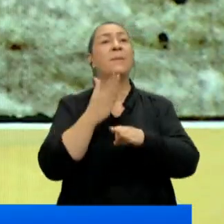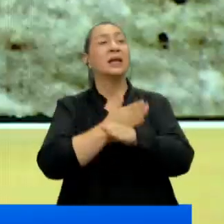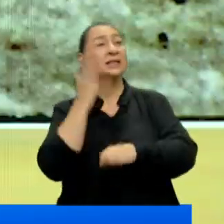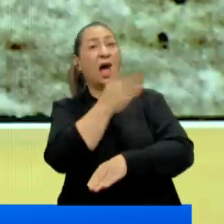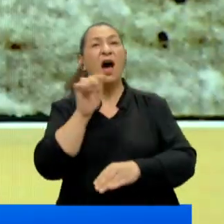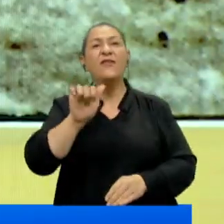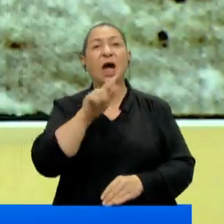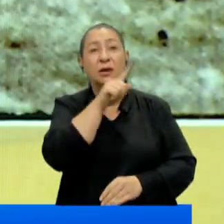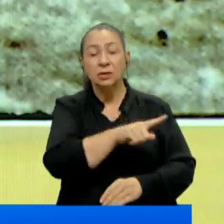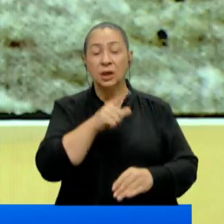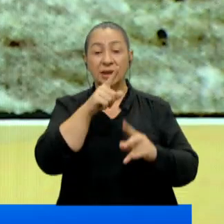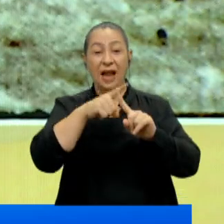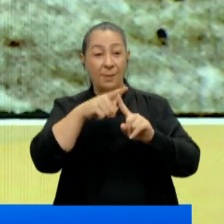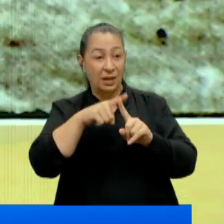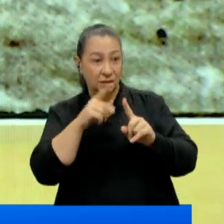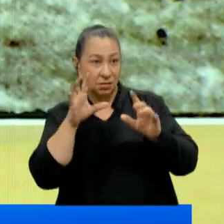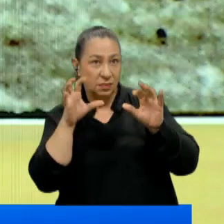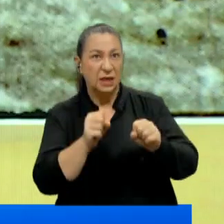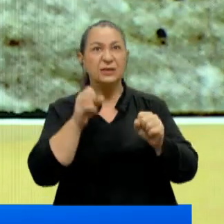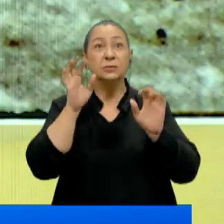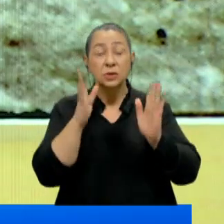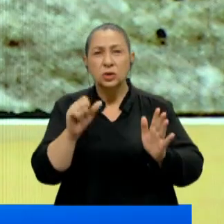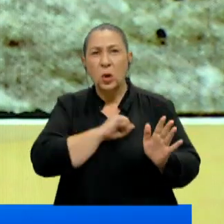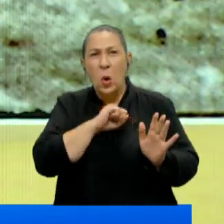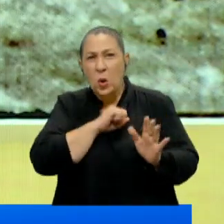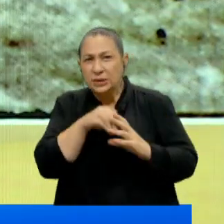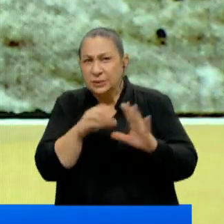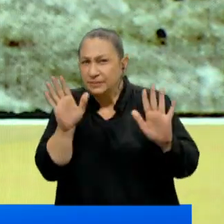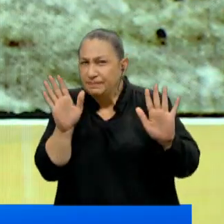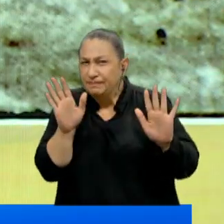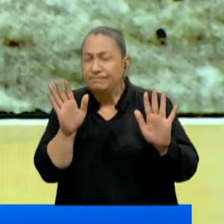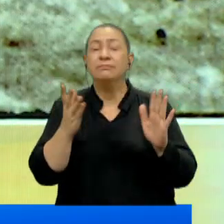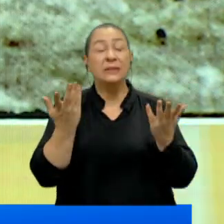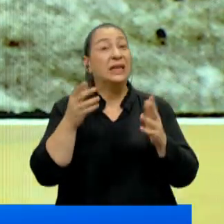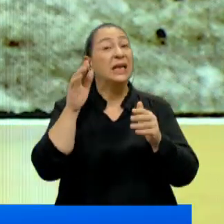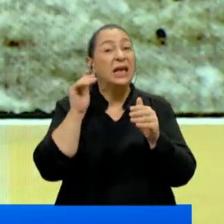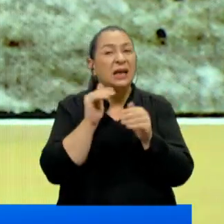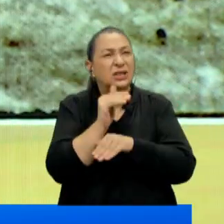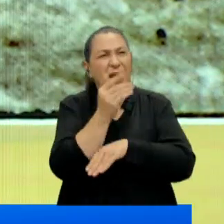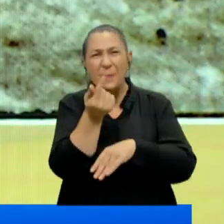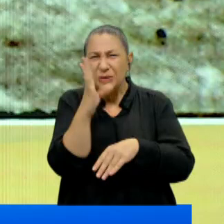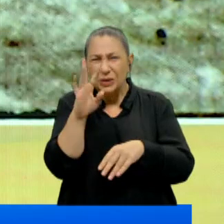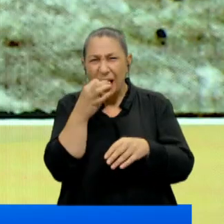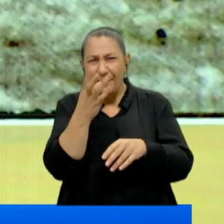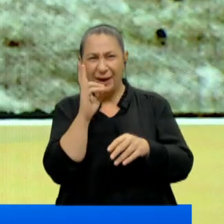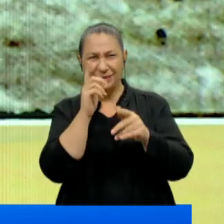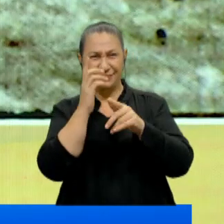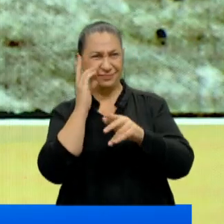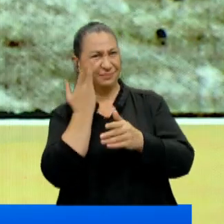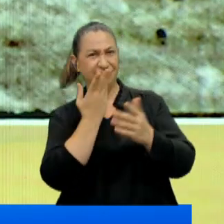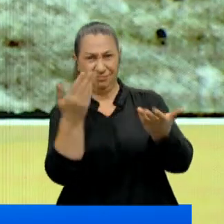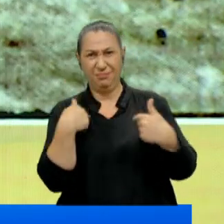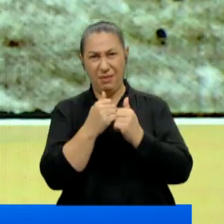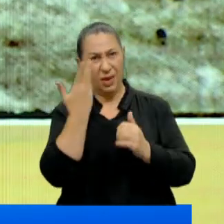dönen Afganlar, Taliban'ın kontrolü ele geçirmesinin ardından korku içinde. Zaten yaşanılanları az önce haberimizde de sizlerle